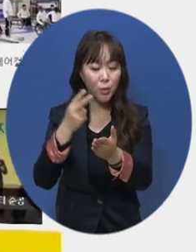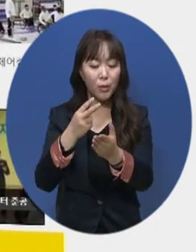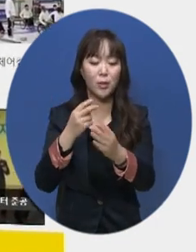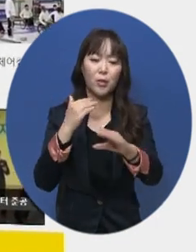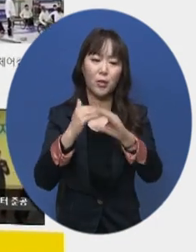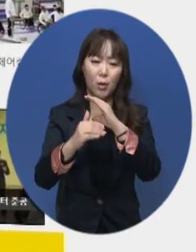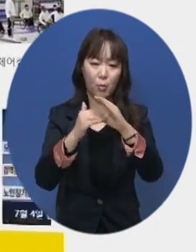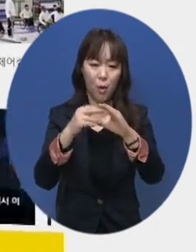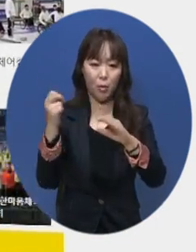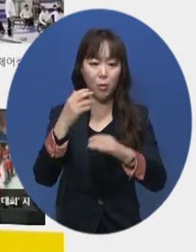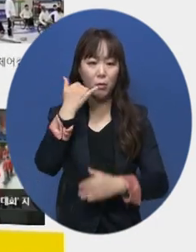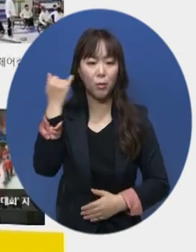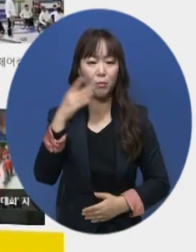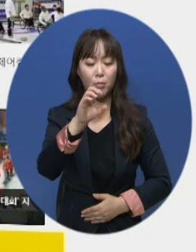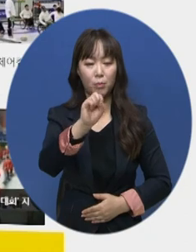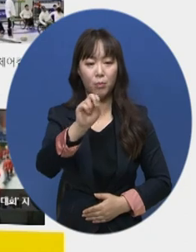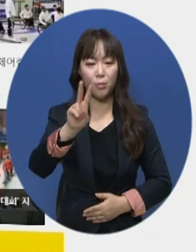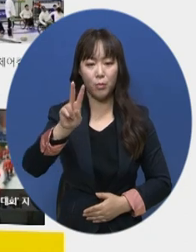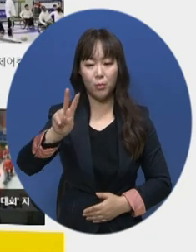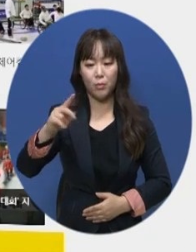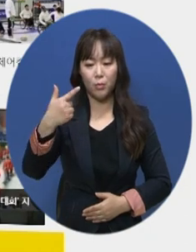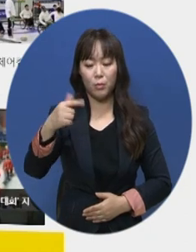홈페이지 또는 전자우편